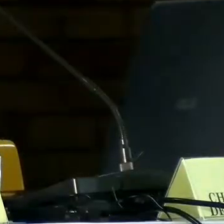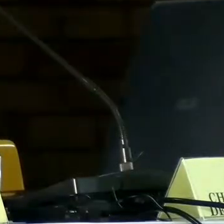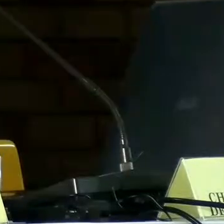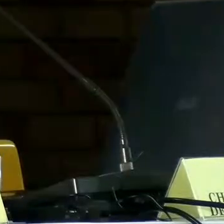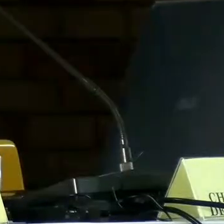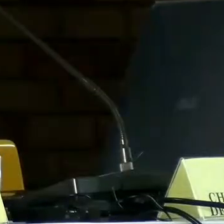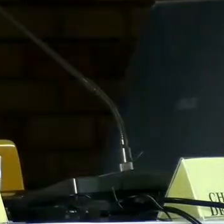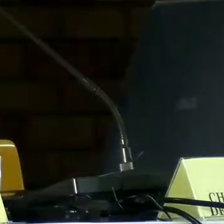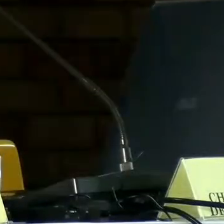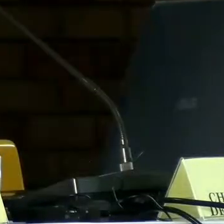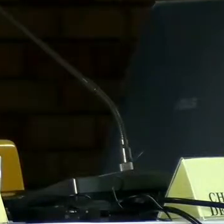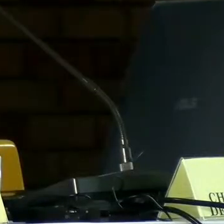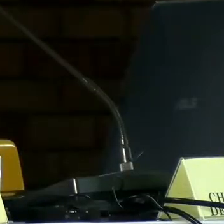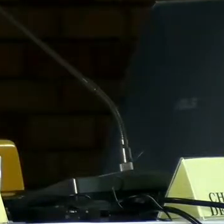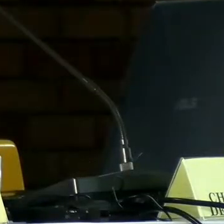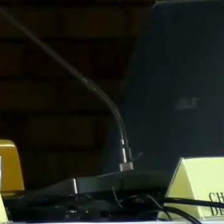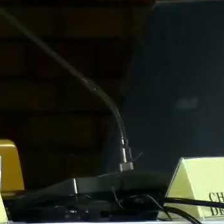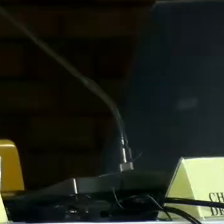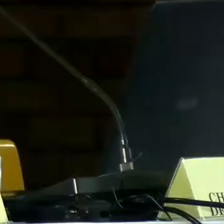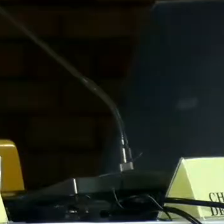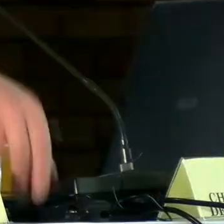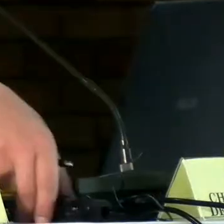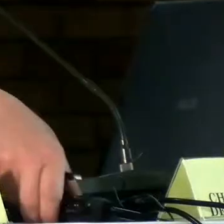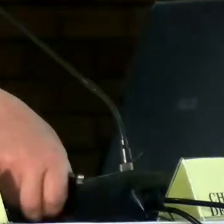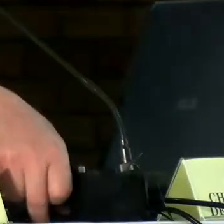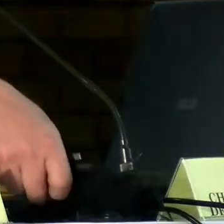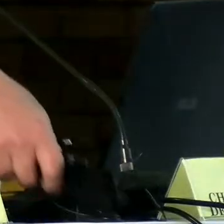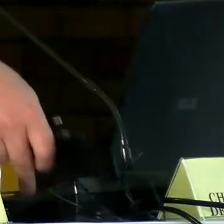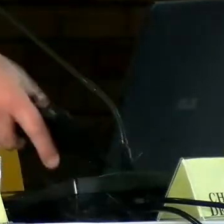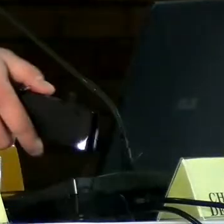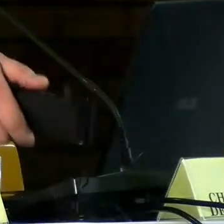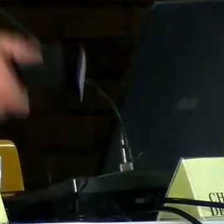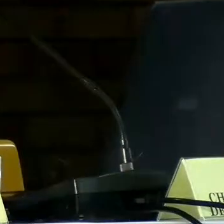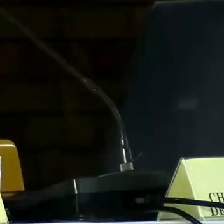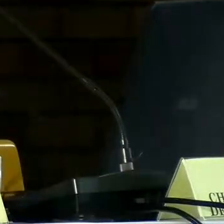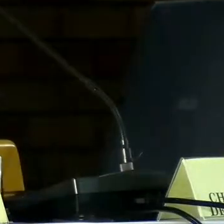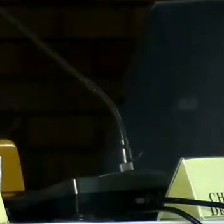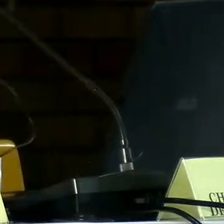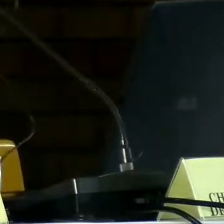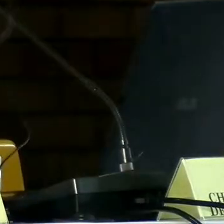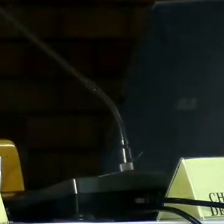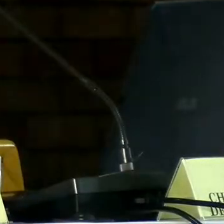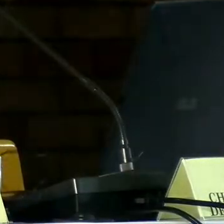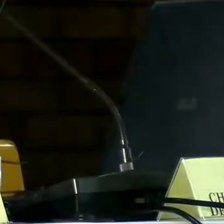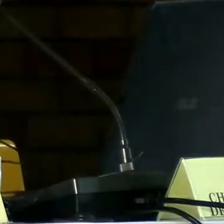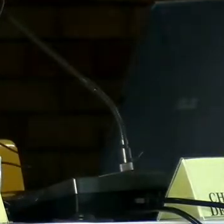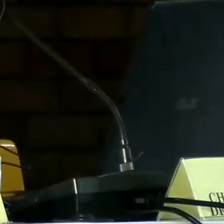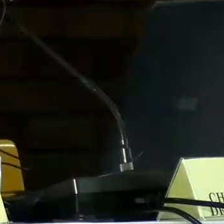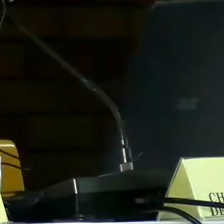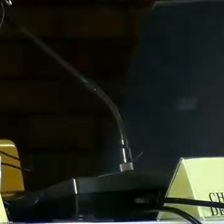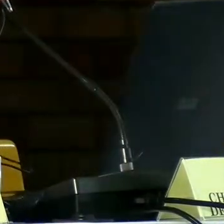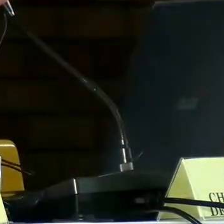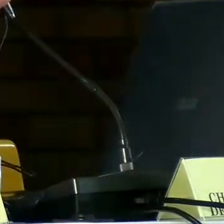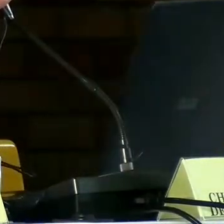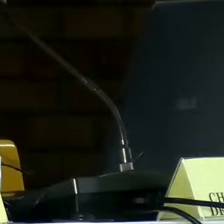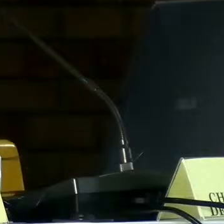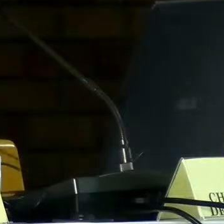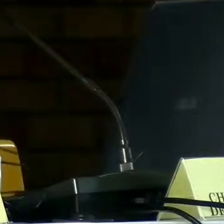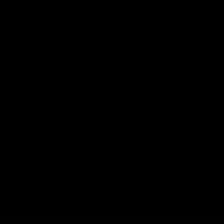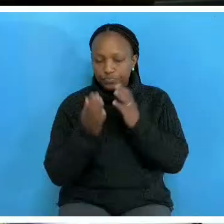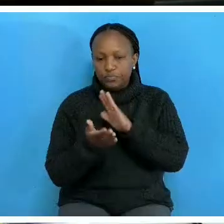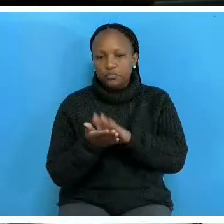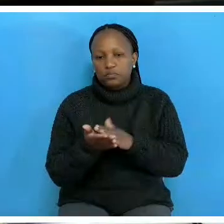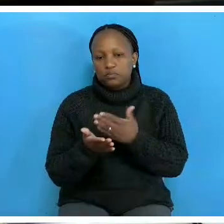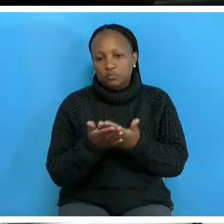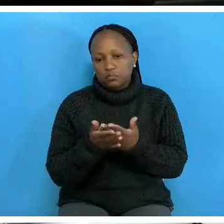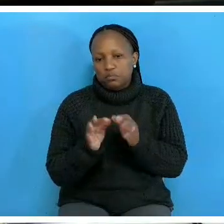wat jy sit oorfone aan en so klein dingetjies soos hierdie, hy lyk soos die. En hy het verskillende kanale en dan gaan jy net na die